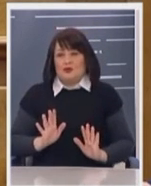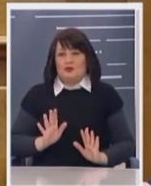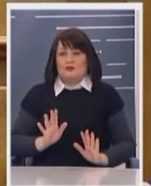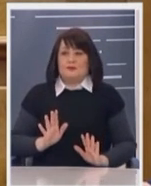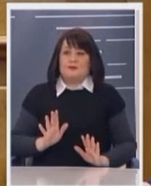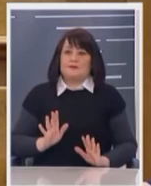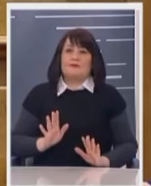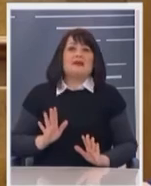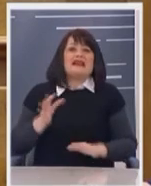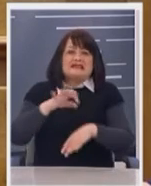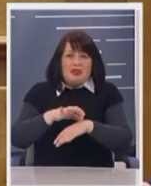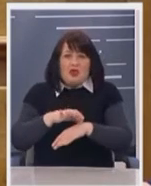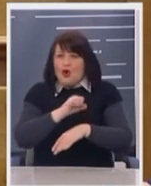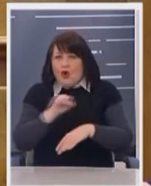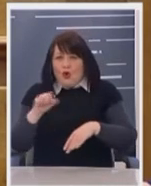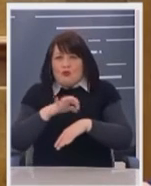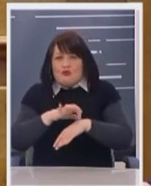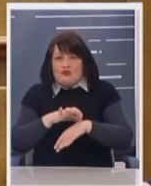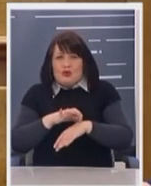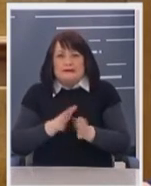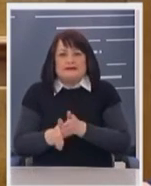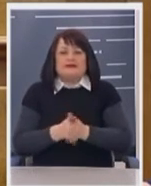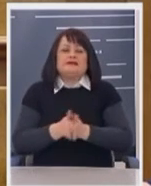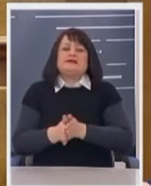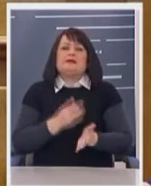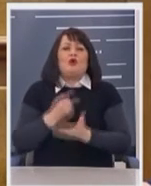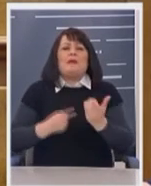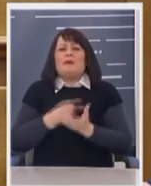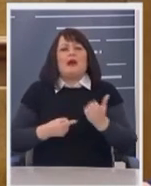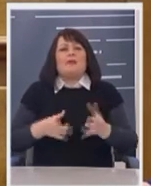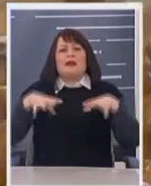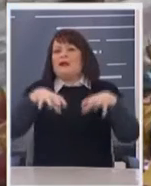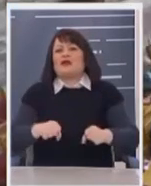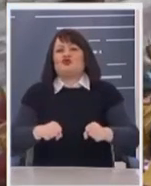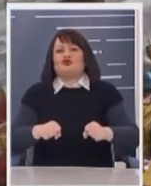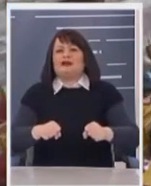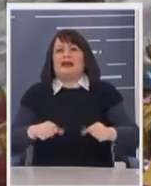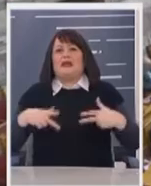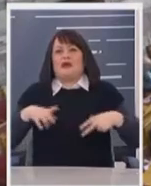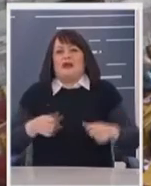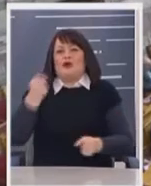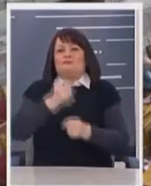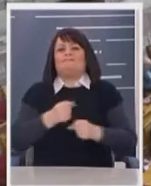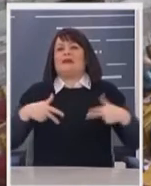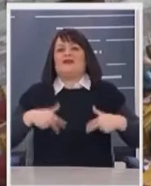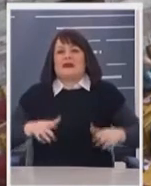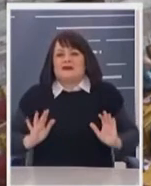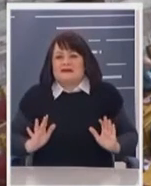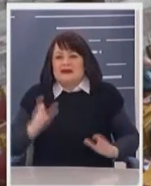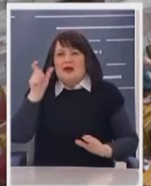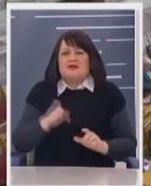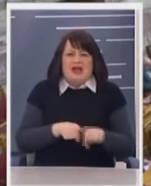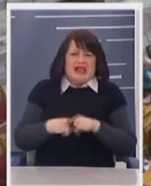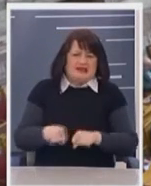το σύνδρομο στέρησης εξουσίας. Δεν ξέρουμε αν είναι το γεγονός ότι ο άνθρωπος είναι